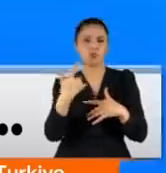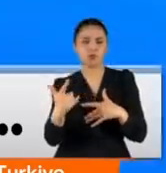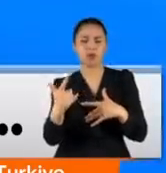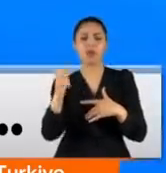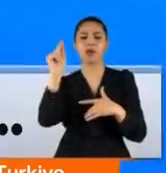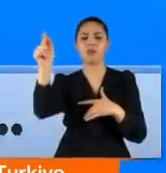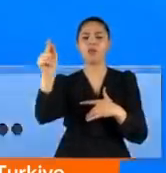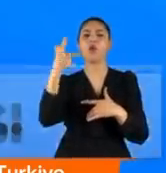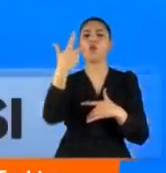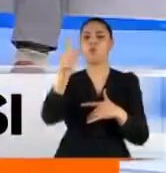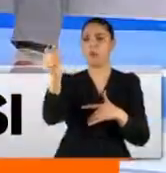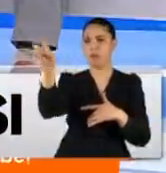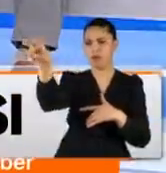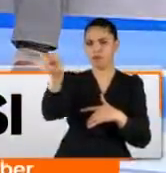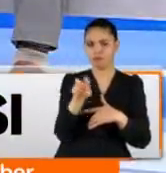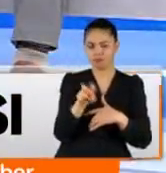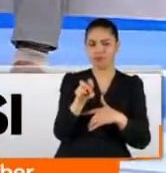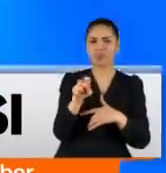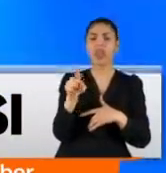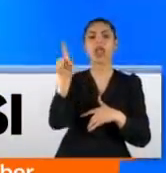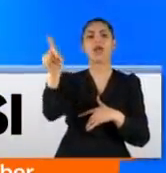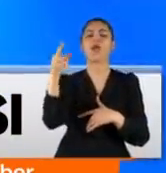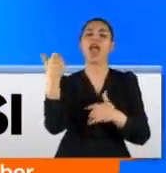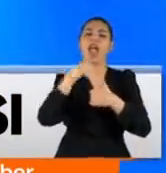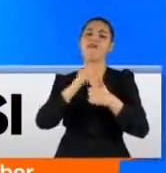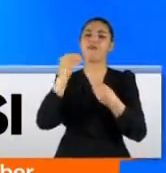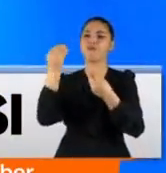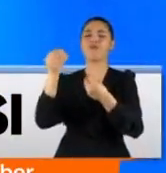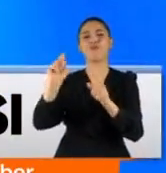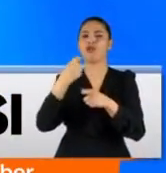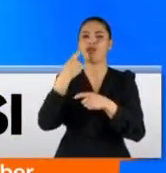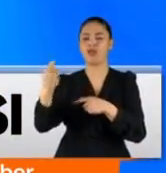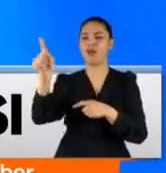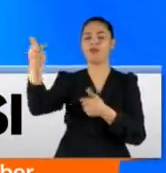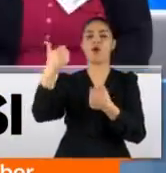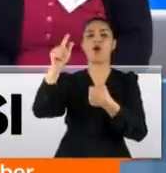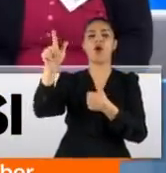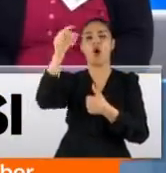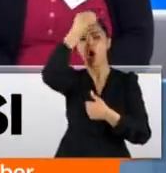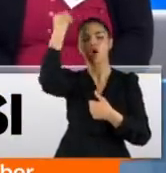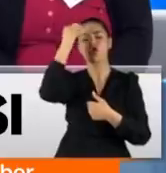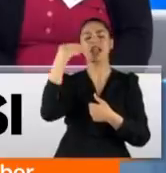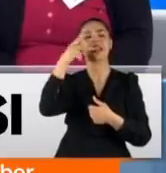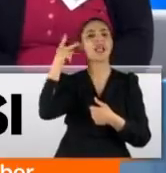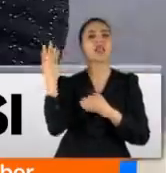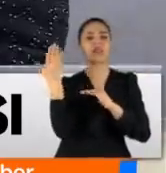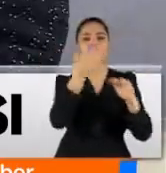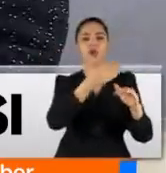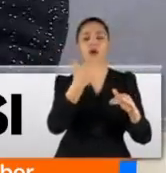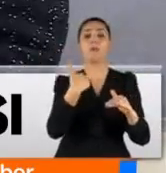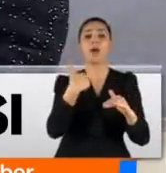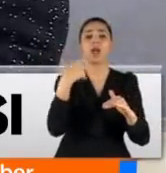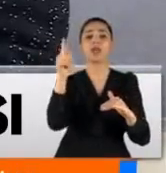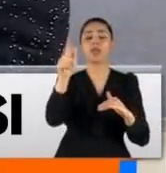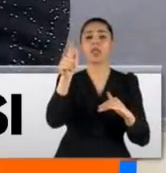sahte hocaya götürdü. Nasip açılsın diye götürüyor buna. 3000 lira mıymış abi nasip açmak işte ya? Kız getirecekti ya, ihtiyacım var diye.